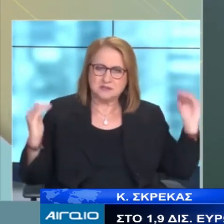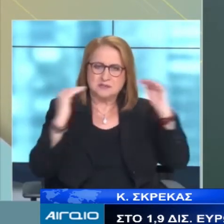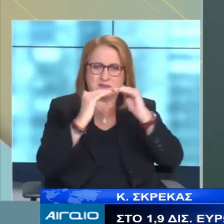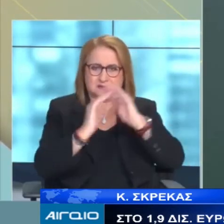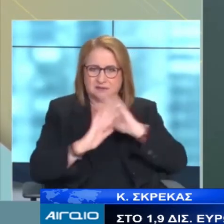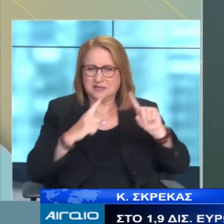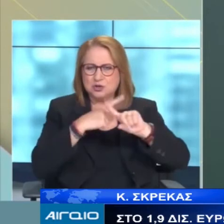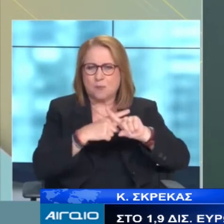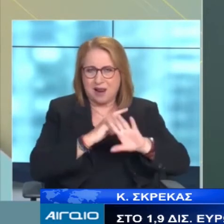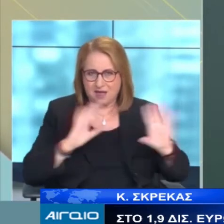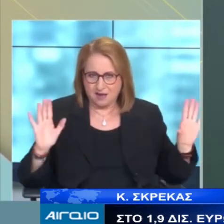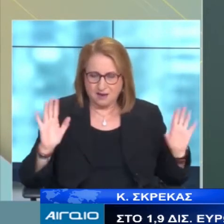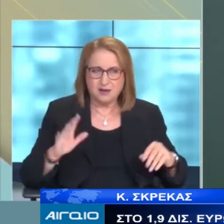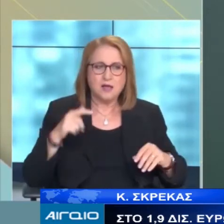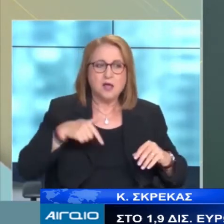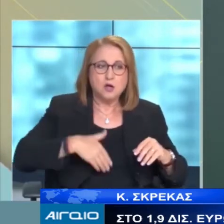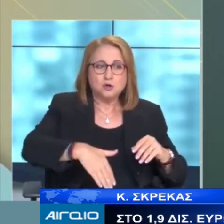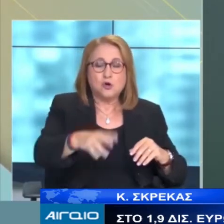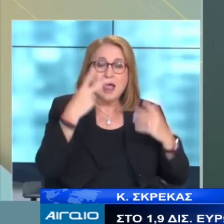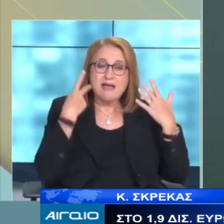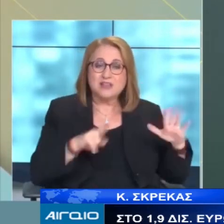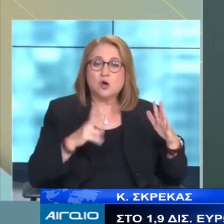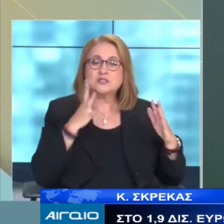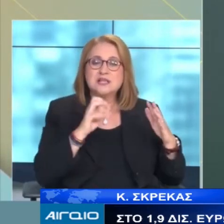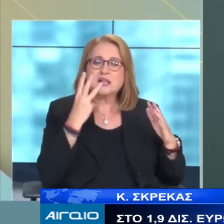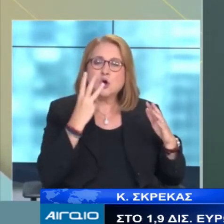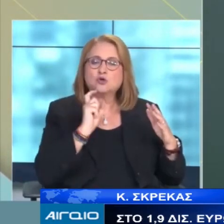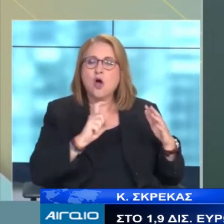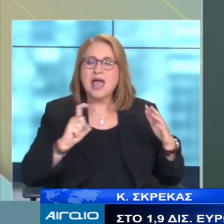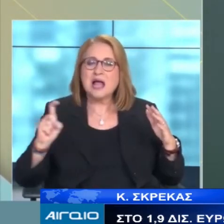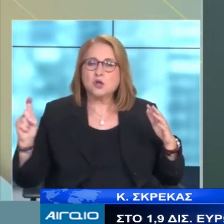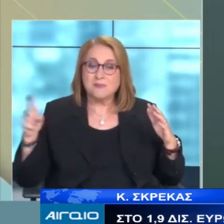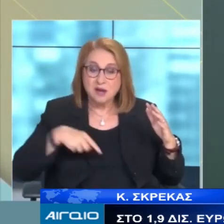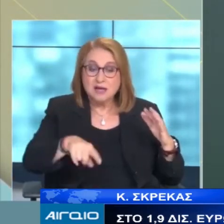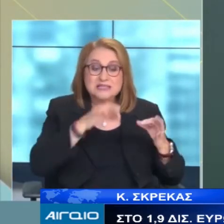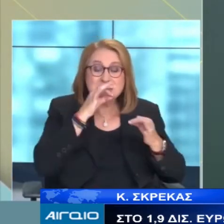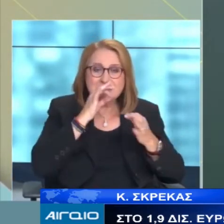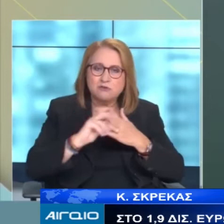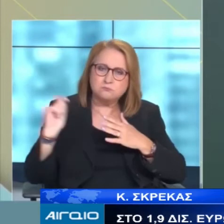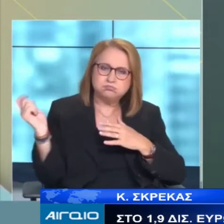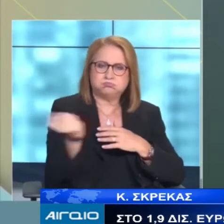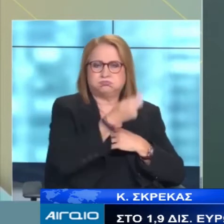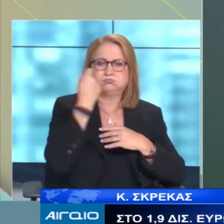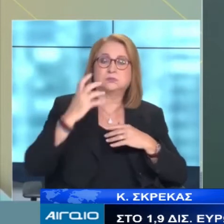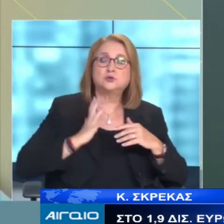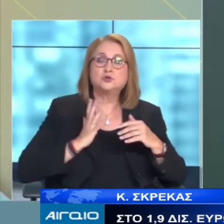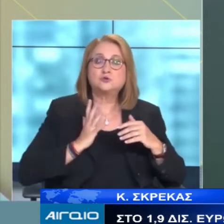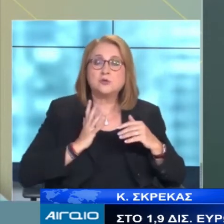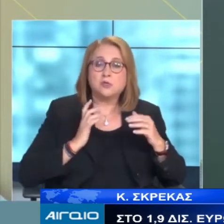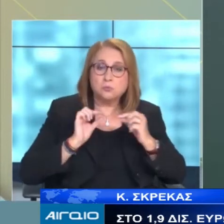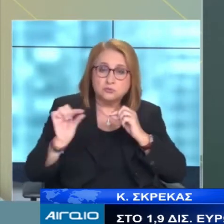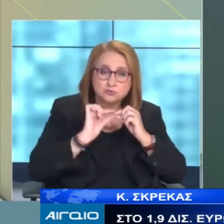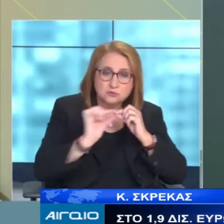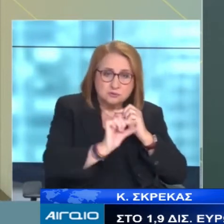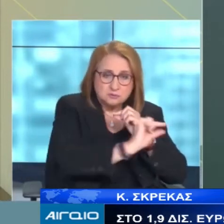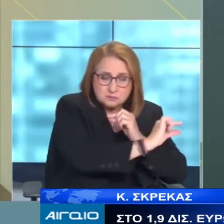Σεπτέμβριο υπολογίζεται στα 748 εκατομμύρια ευρώ. Σε ό,τι αφορά την επιδότηση σε μη